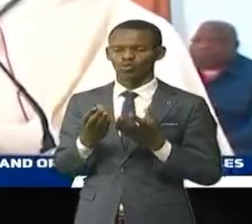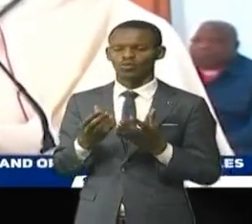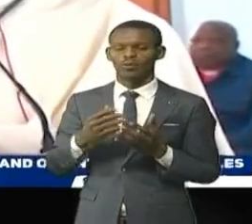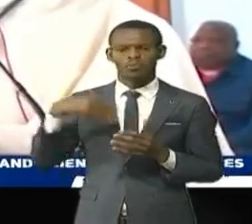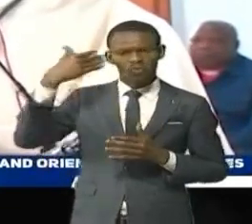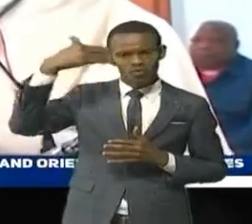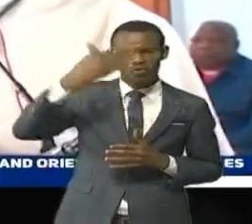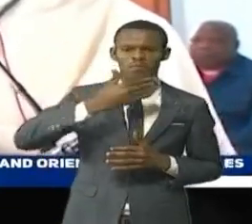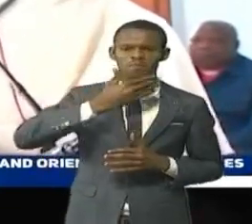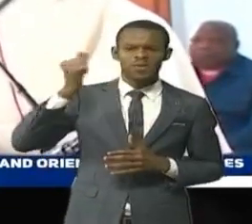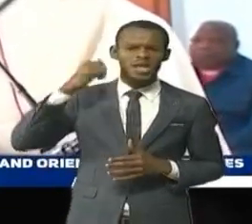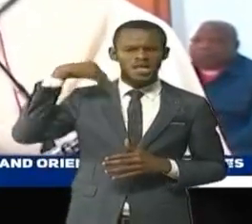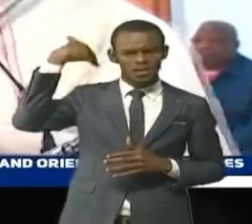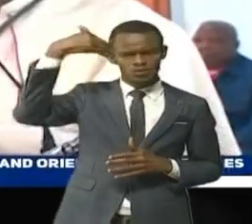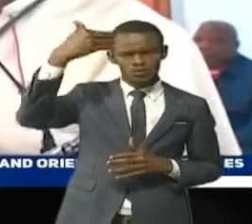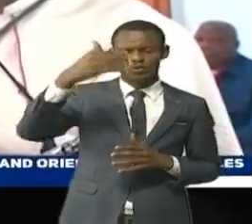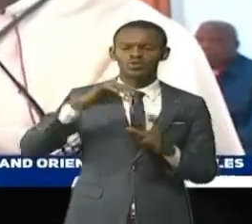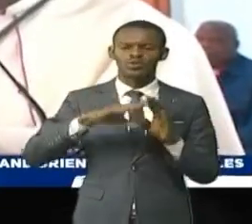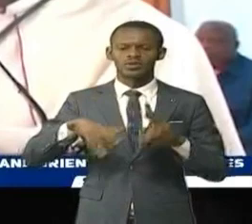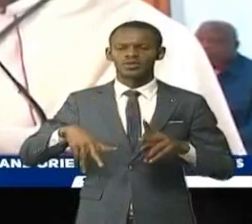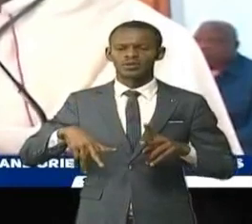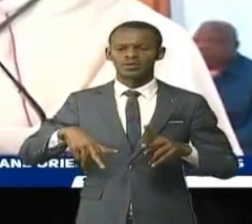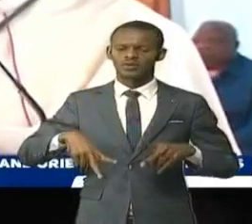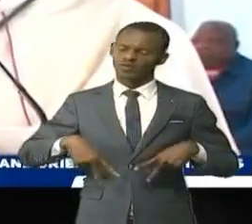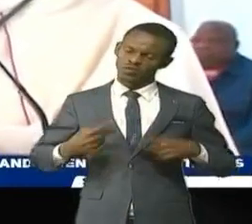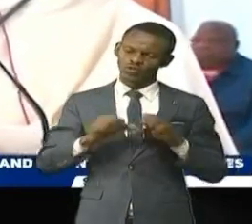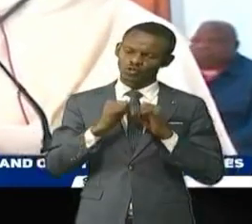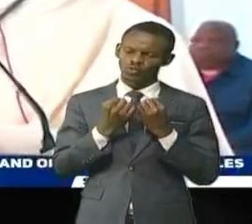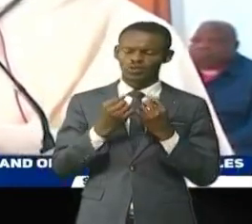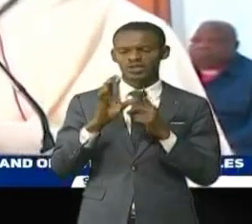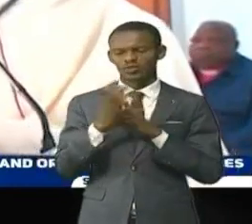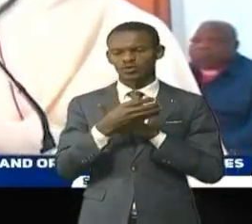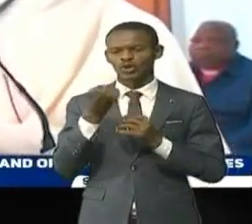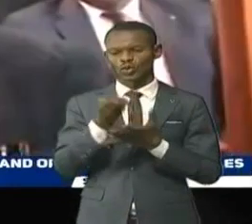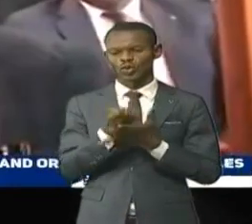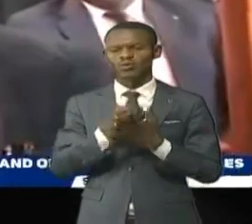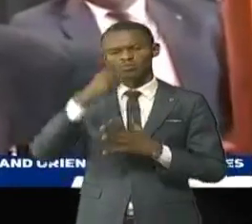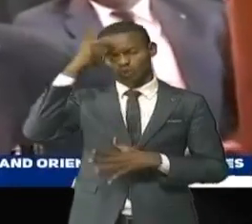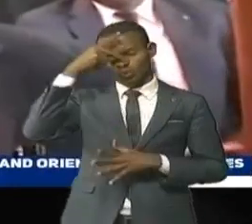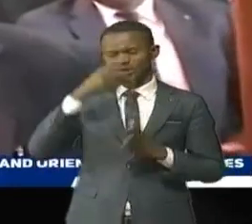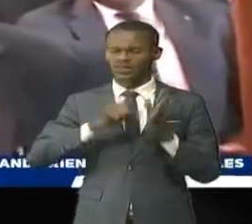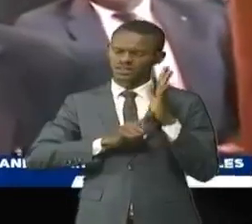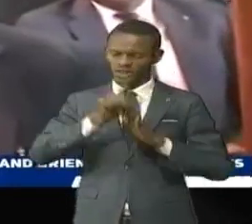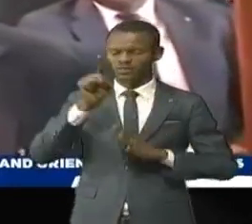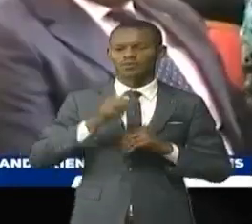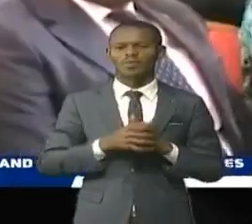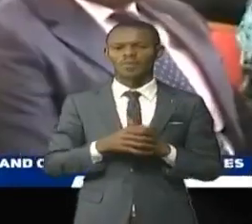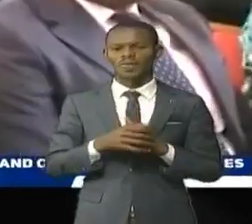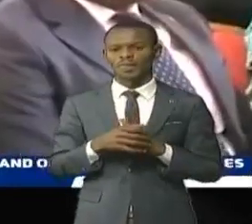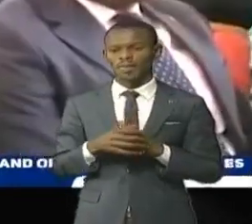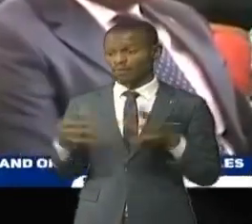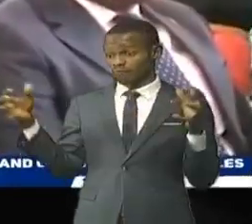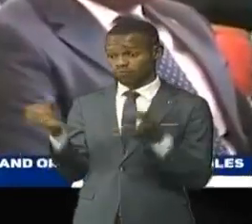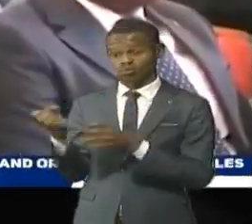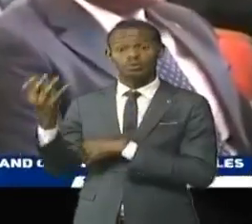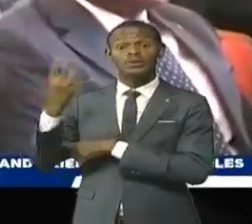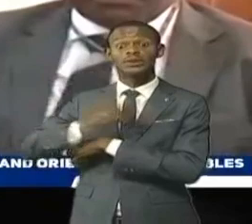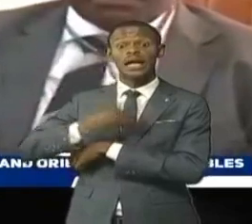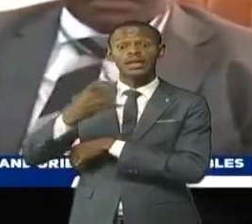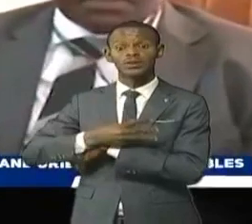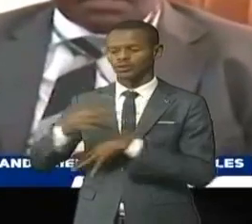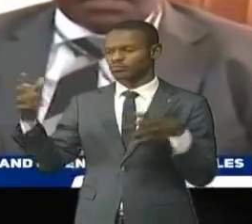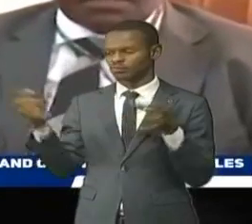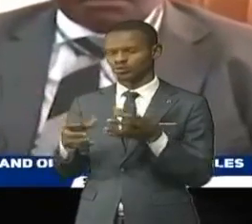sur les plans social, économique, culturel, politique. pendant 4 jours, les délégués du Bas-Ouélé,